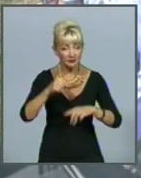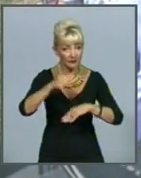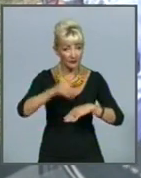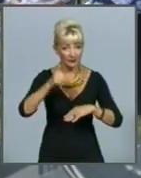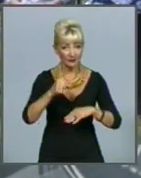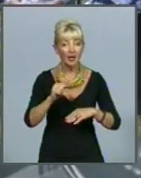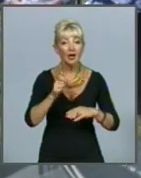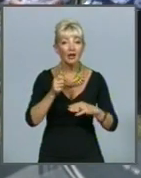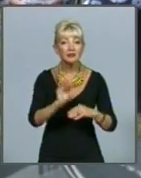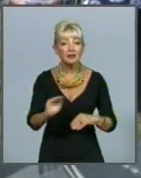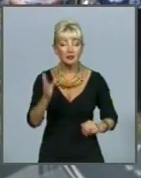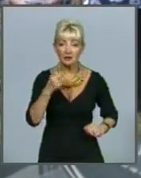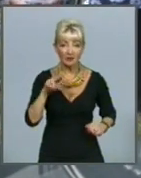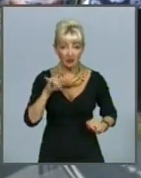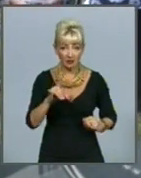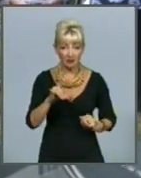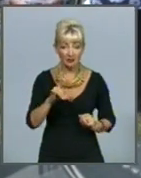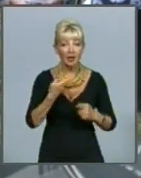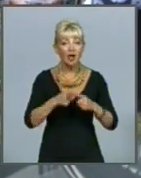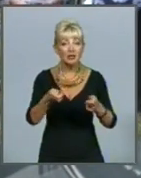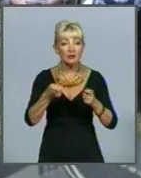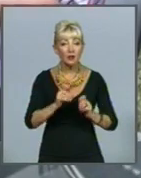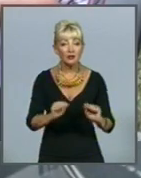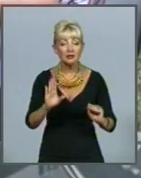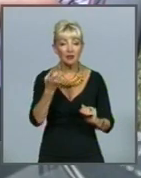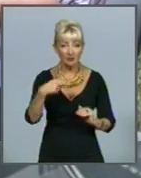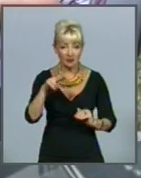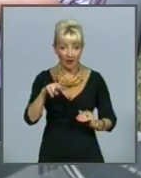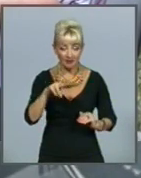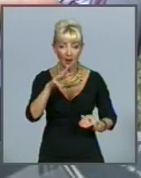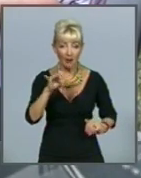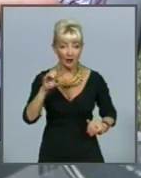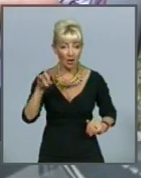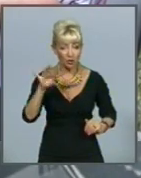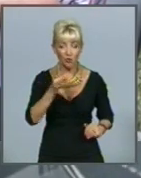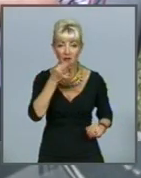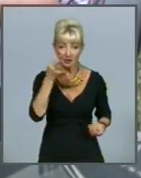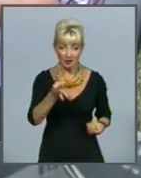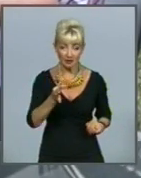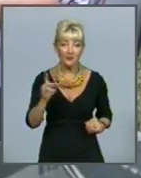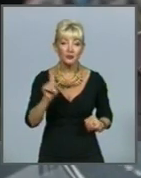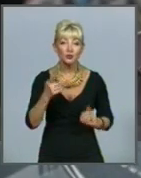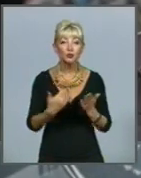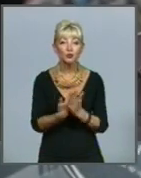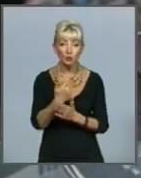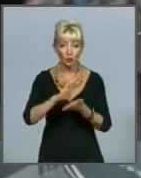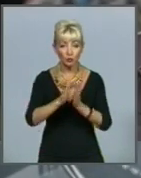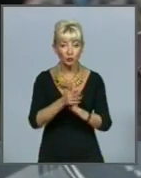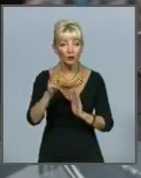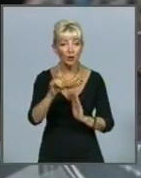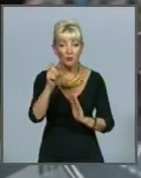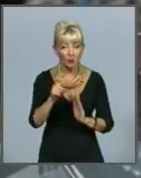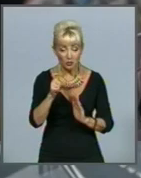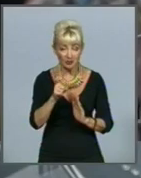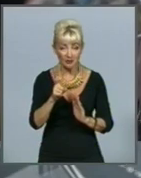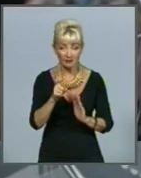Харкова. Завідувач дитячого садка Валентина Мережко зауважує, що нові вимоги МОЗ не викликали труднощів, бо головне